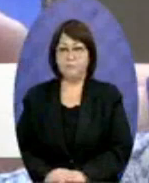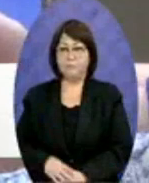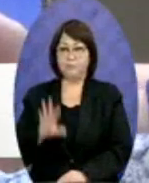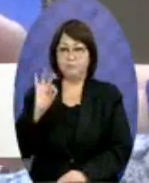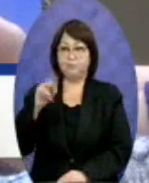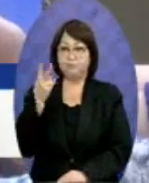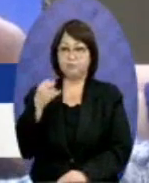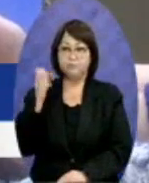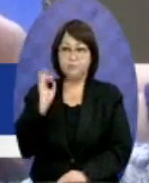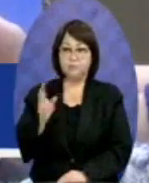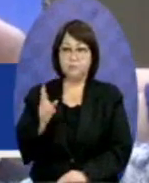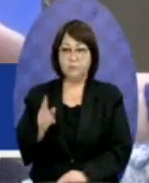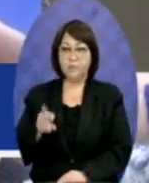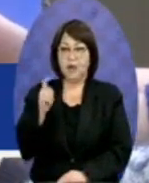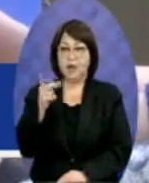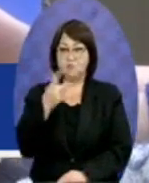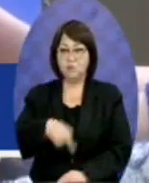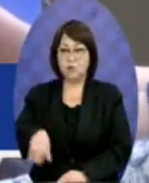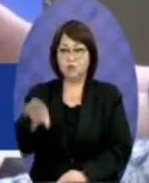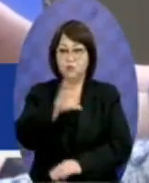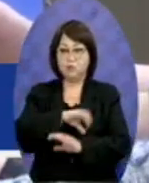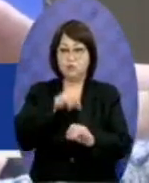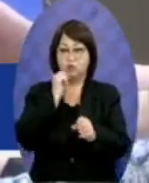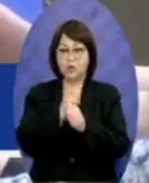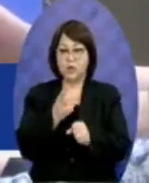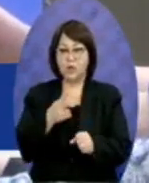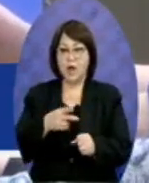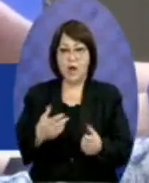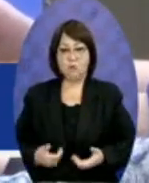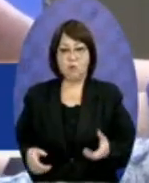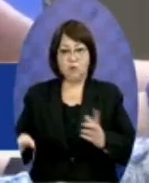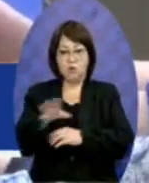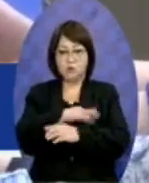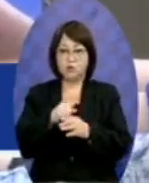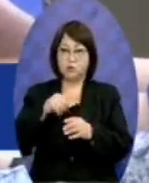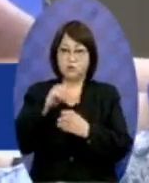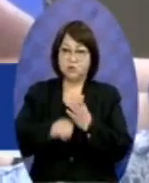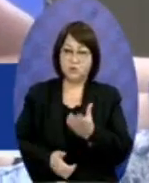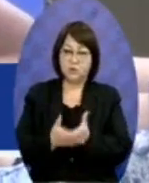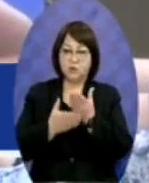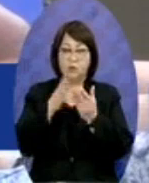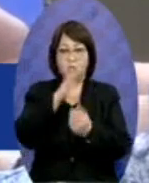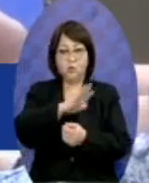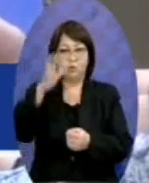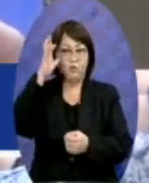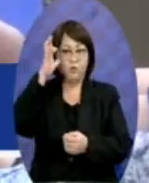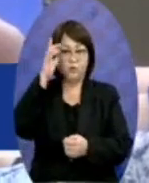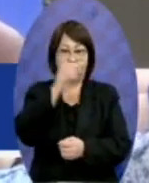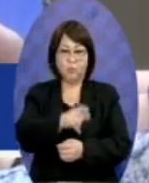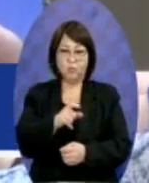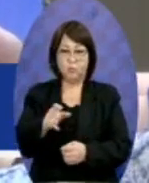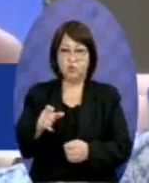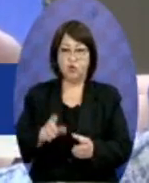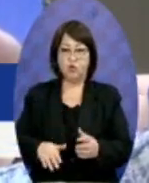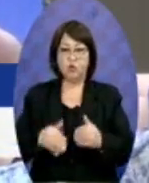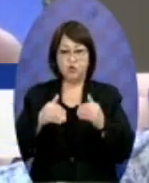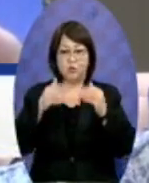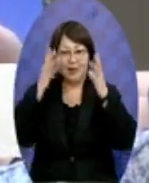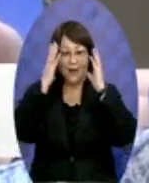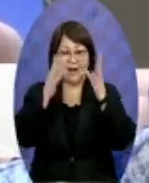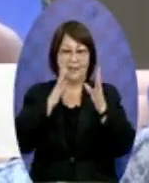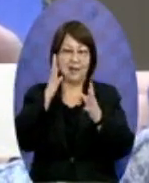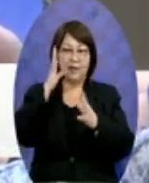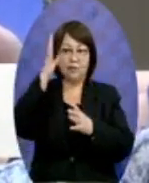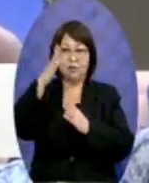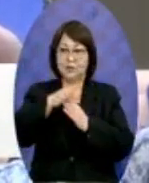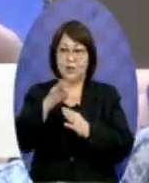Оюутгын компани Хам богд сумд зөвхөн дэлгэцийн хөрөнгө оруулалт хийгээд зогсохгүй хүүхдүүдийн боловсрол хүний хөгжилд анхаарч байгаа нь ирээдүйд доктортой хөгжил